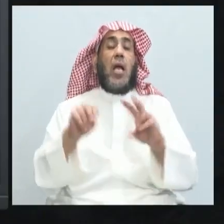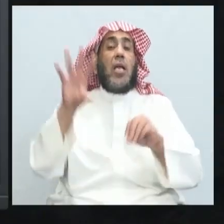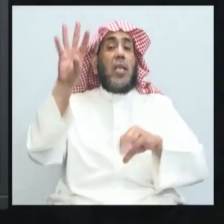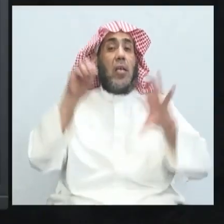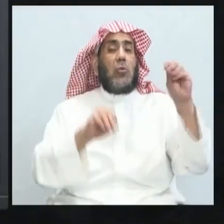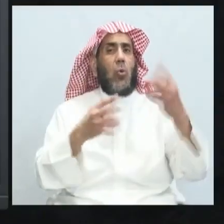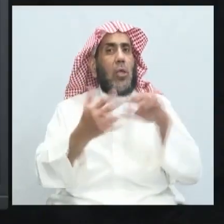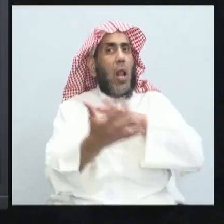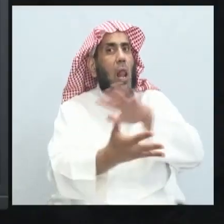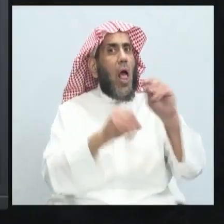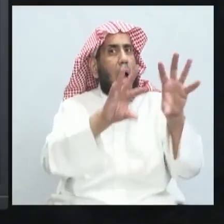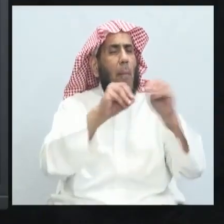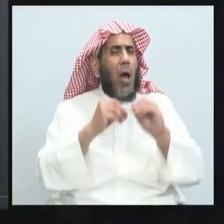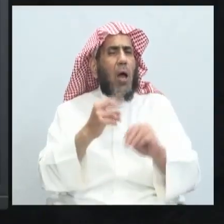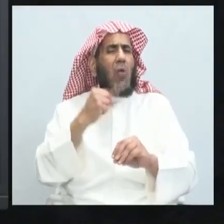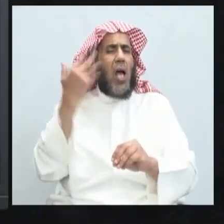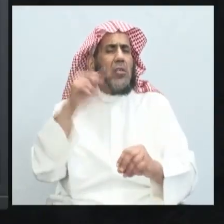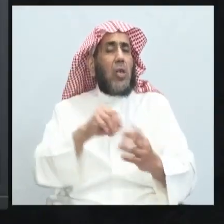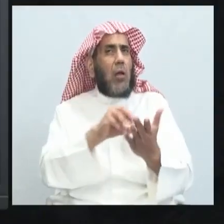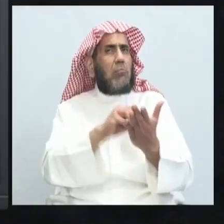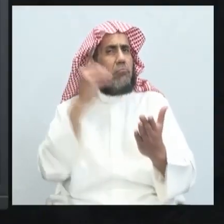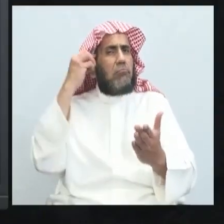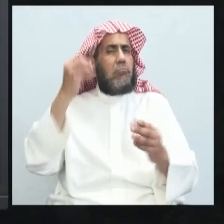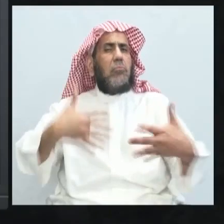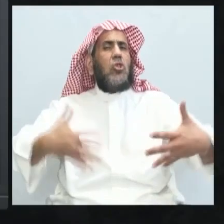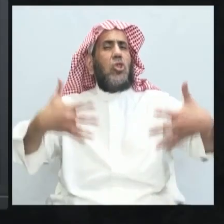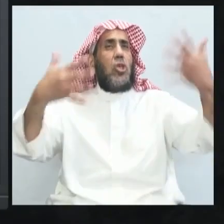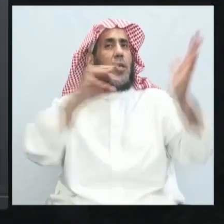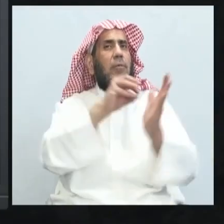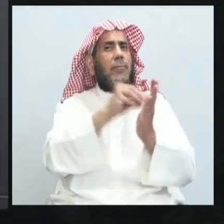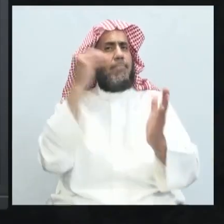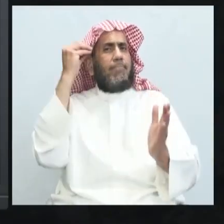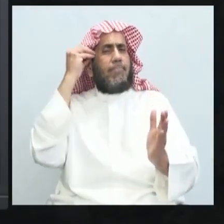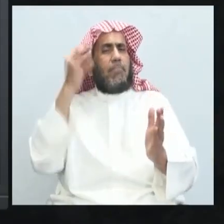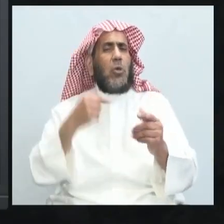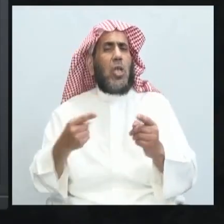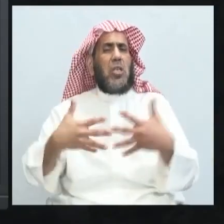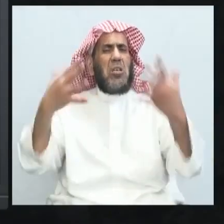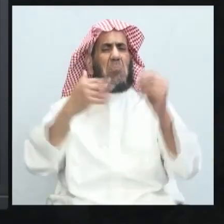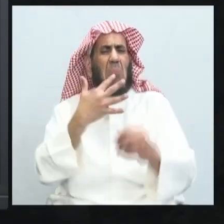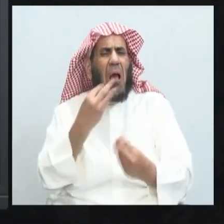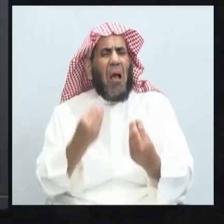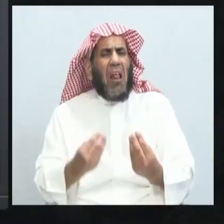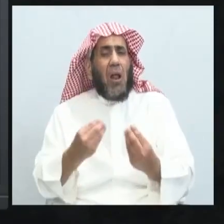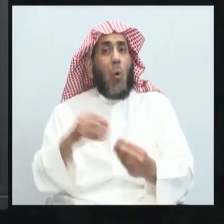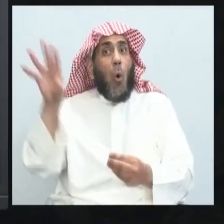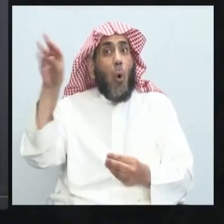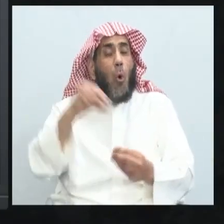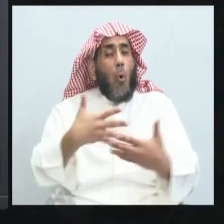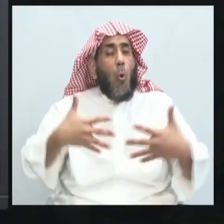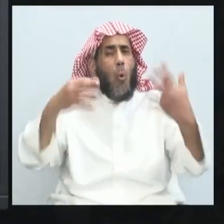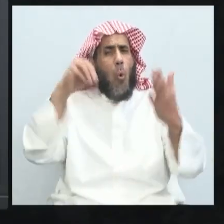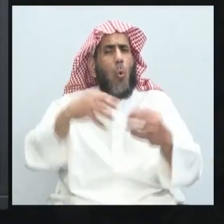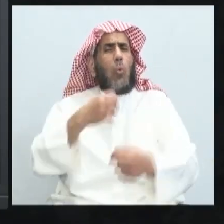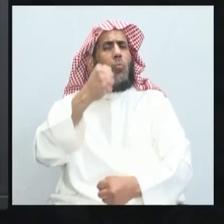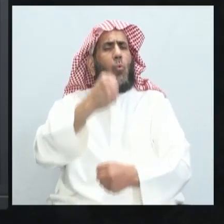اخذت تلك الاخبار او اخبار العصر الجاهل اضافه ال الشعر نن ع قلنا ان ما وصل الينا من الشعر مع انه قليل لكن وصل الينا من الشعر كثير لانه كان